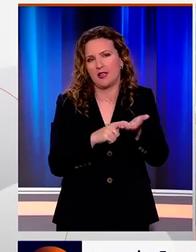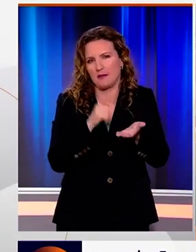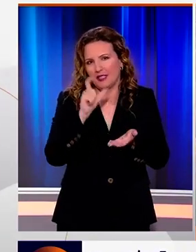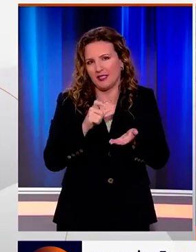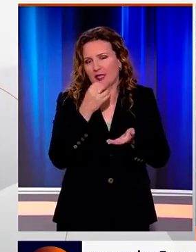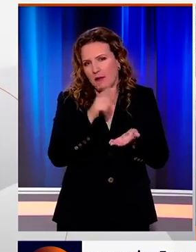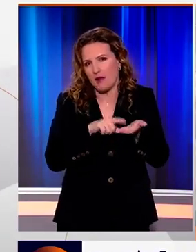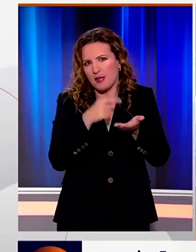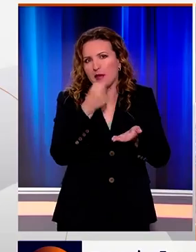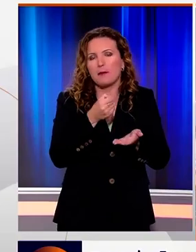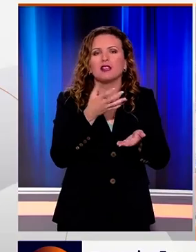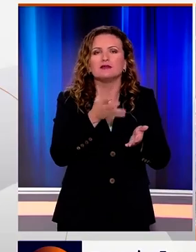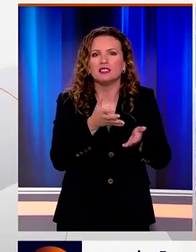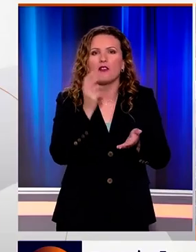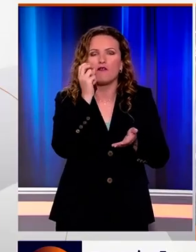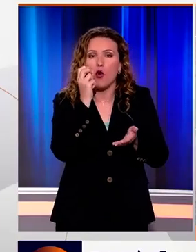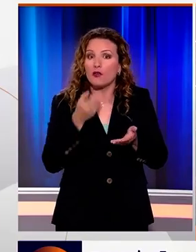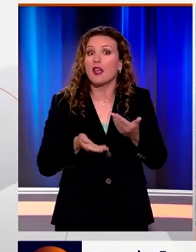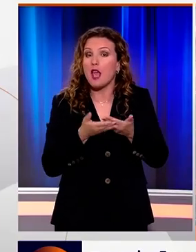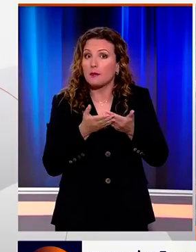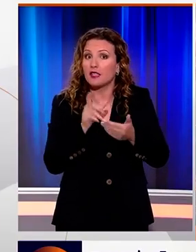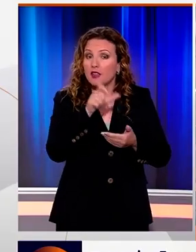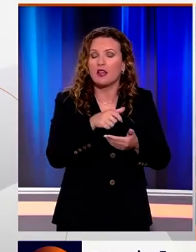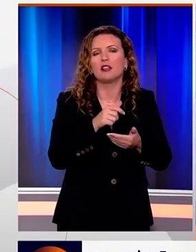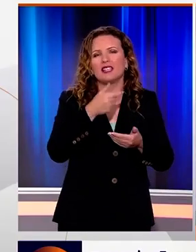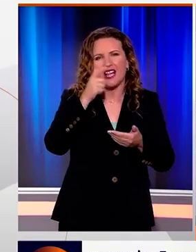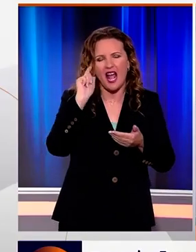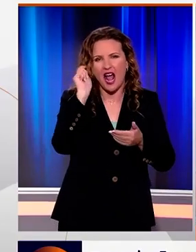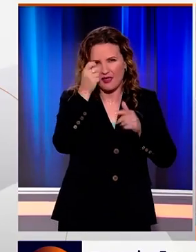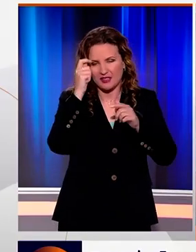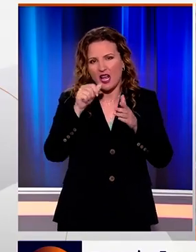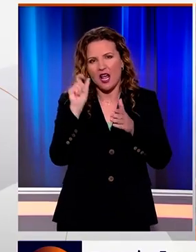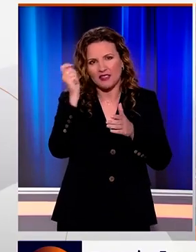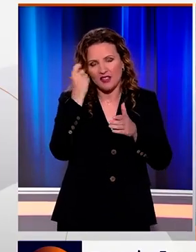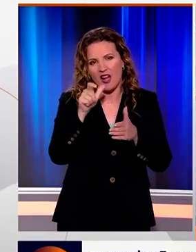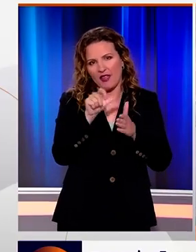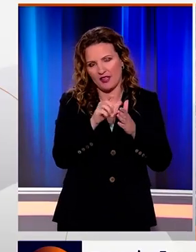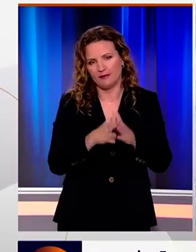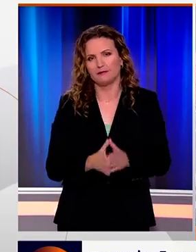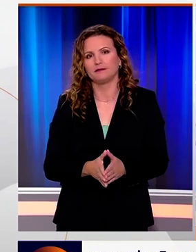πρόεδρος του Κινάλ, η οποία επισκέφθηκε επίσης το Athens Pride.